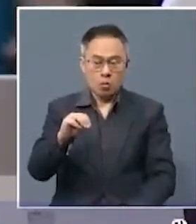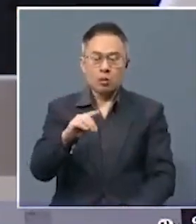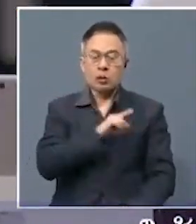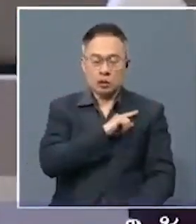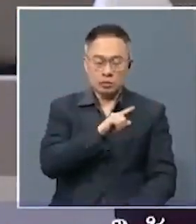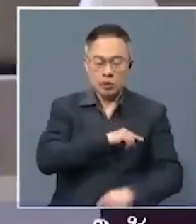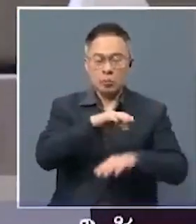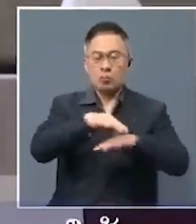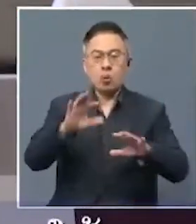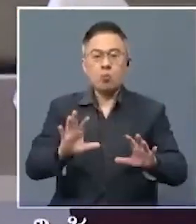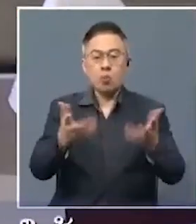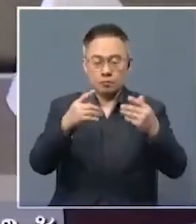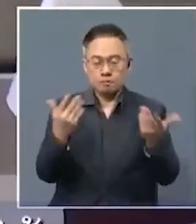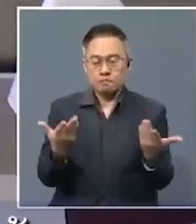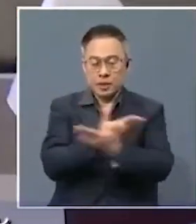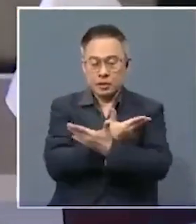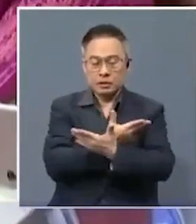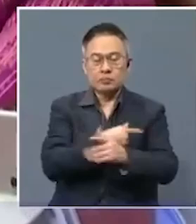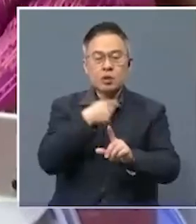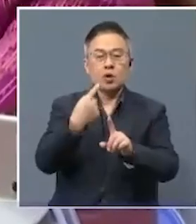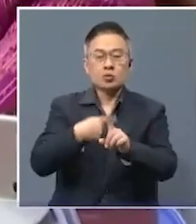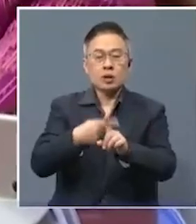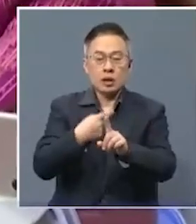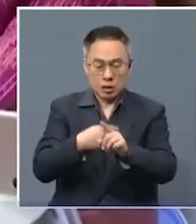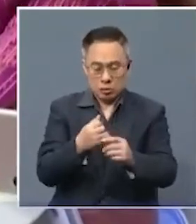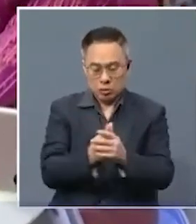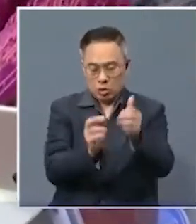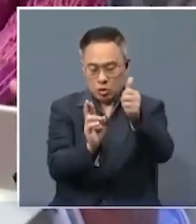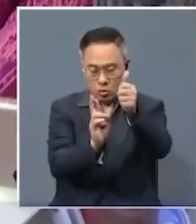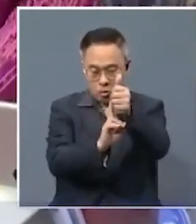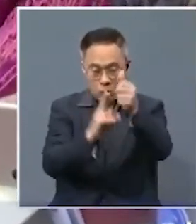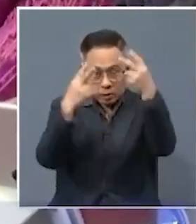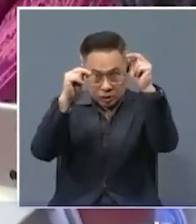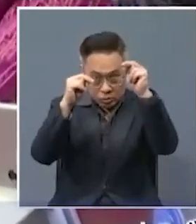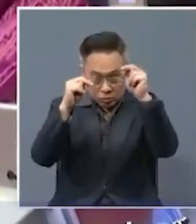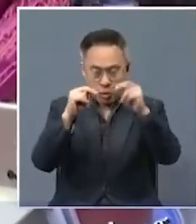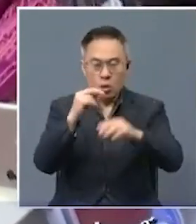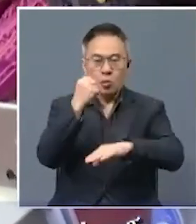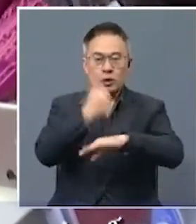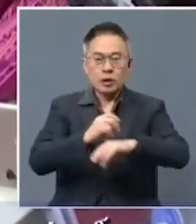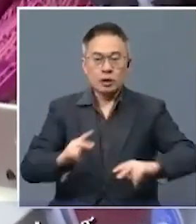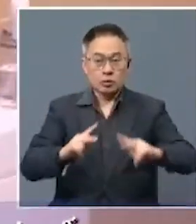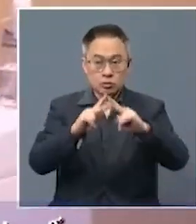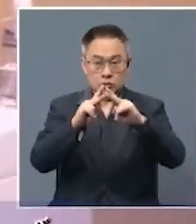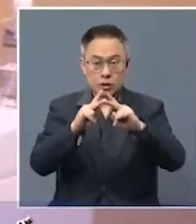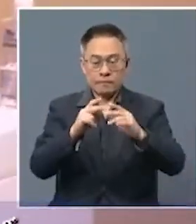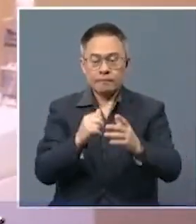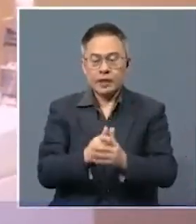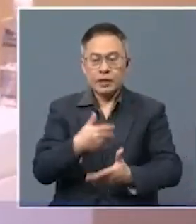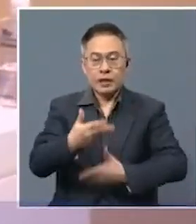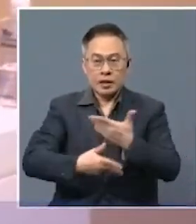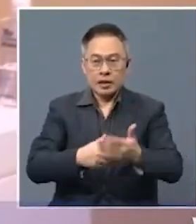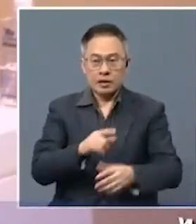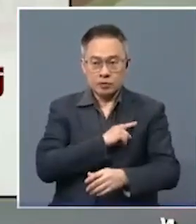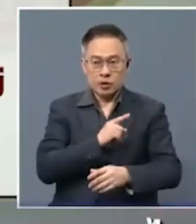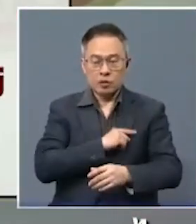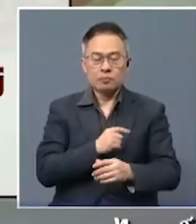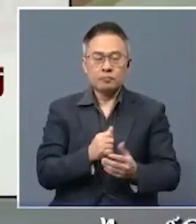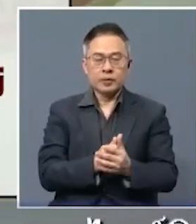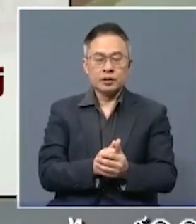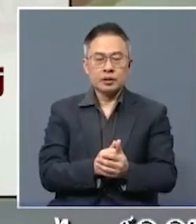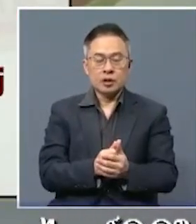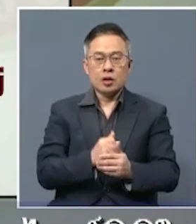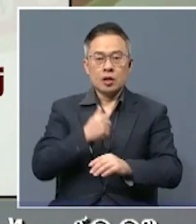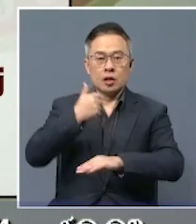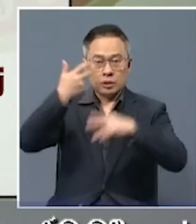รัฐมนตรีรักษาการโดยมีรองนายกรัฐมนตรีคนที่ 1นั่งรักษาการนายกรัฐมนตรีประเด็นต่อมาที่ต้องจับตา